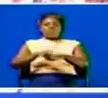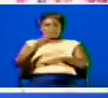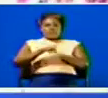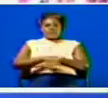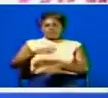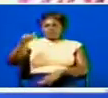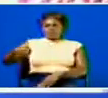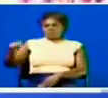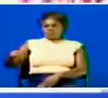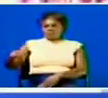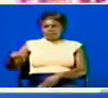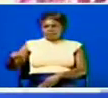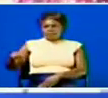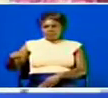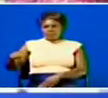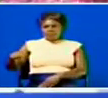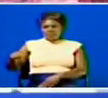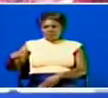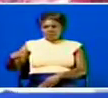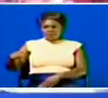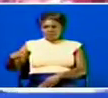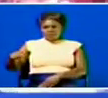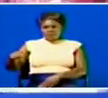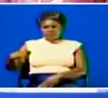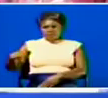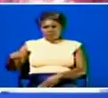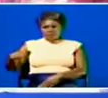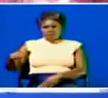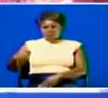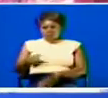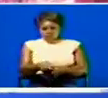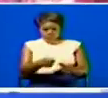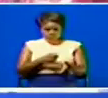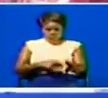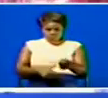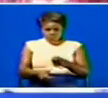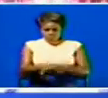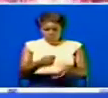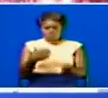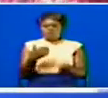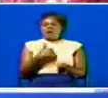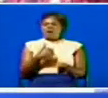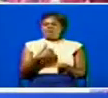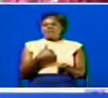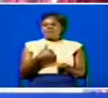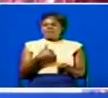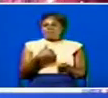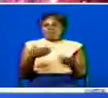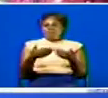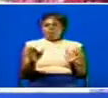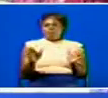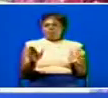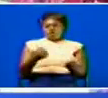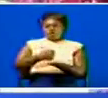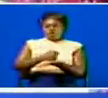leo tuko vile jinaitwa Lorika, boho naitwa Tiririka, ili kufungua